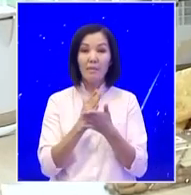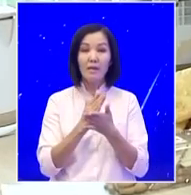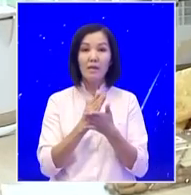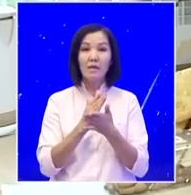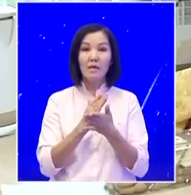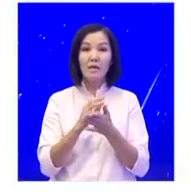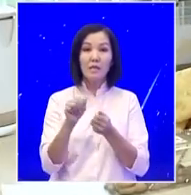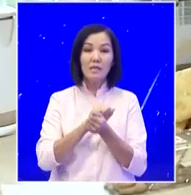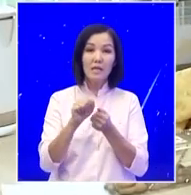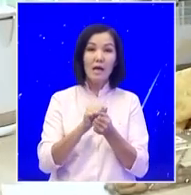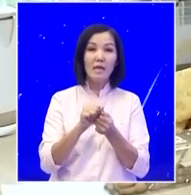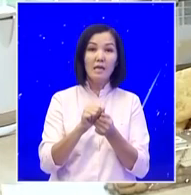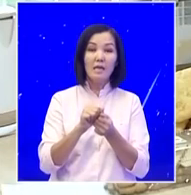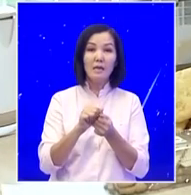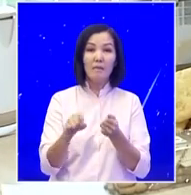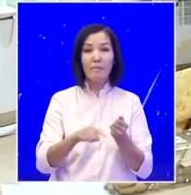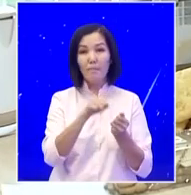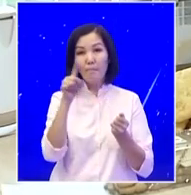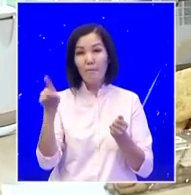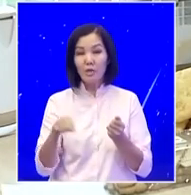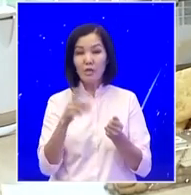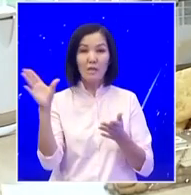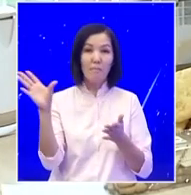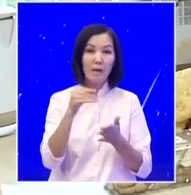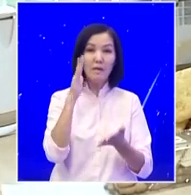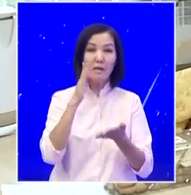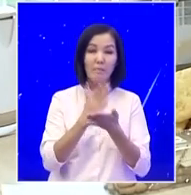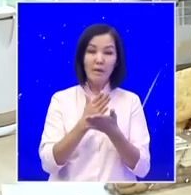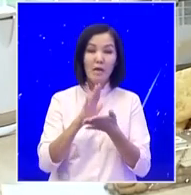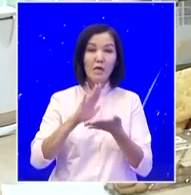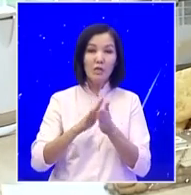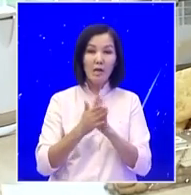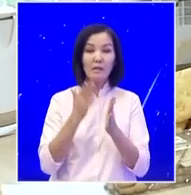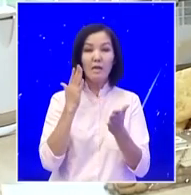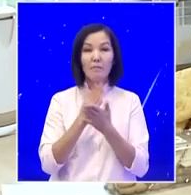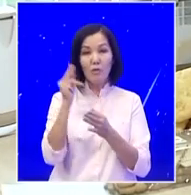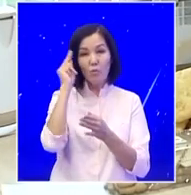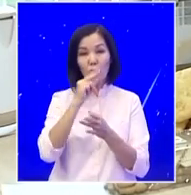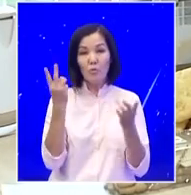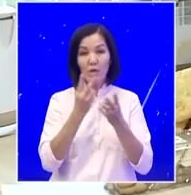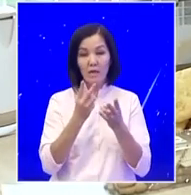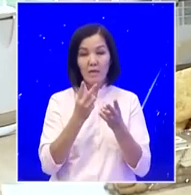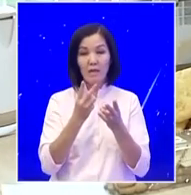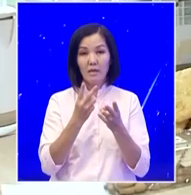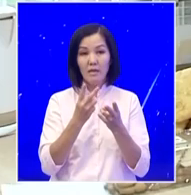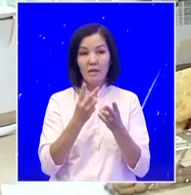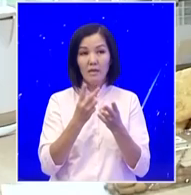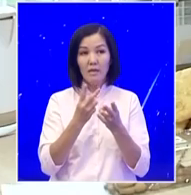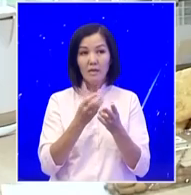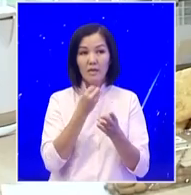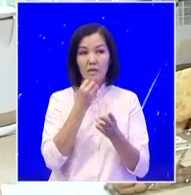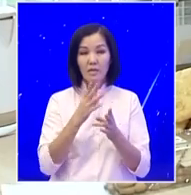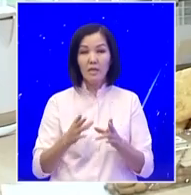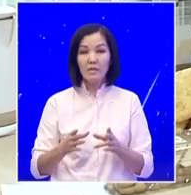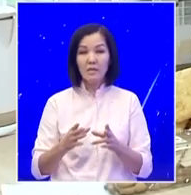стиральный машина бар. Шынамызда бар, бәрі жағдайаттар жасалған. Енді тек қана бізге оқуымызды оқып, жақсы мамандыққа